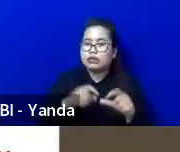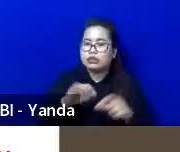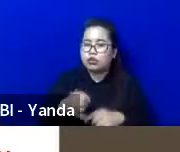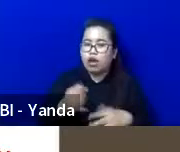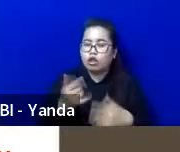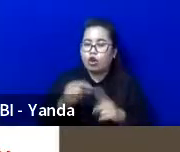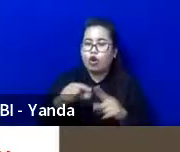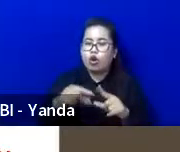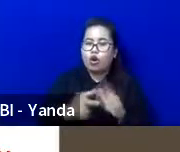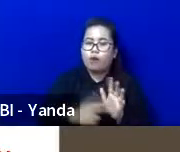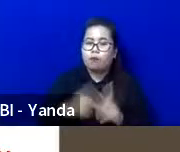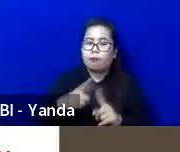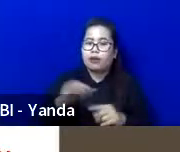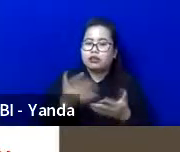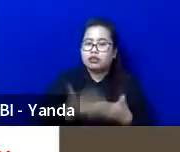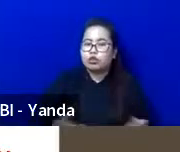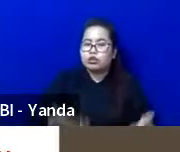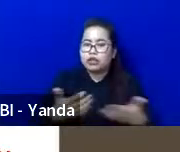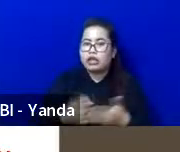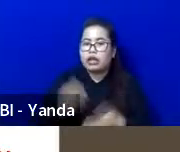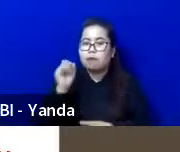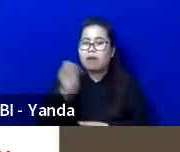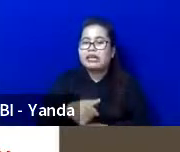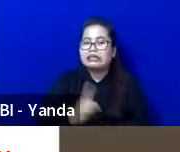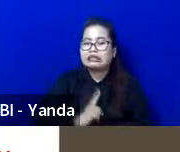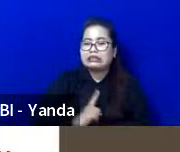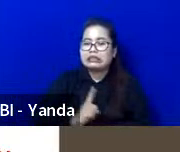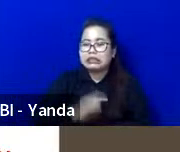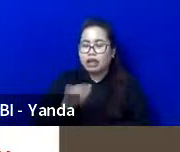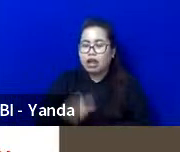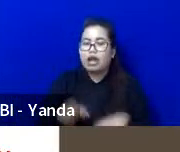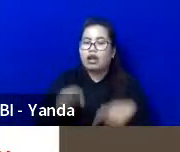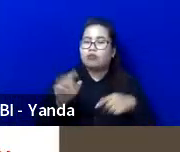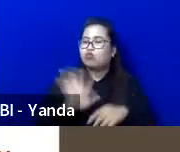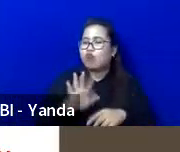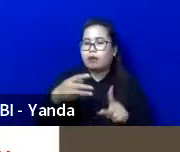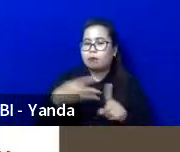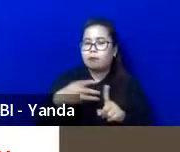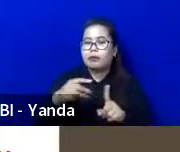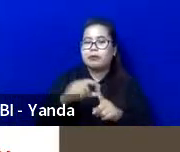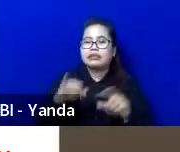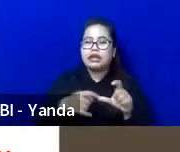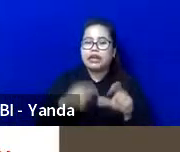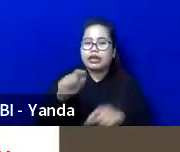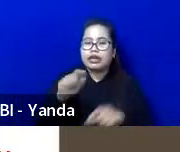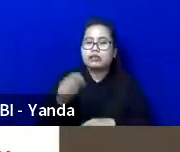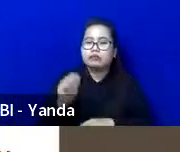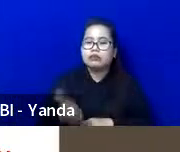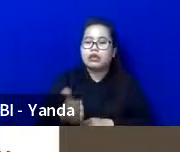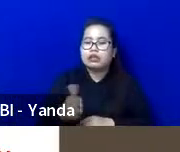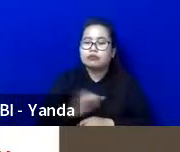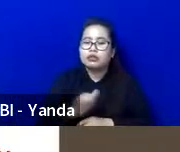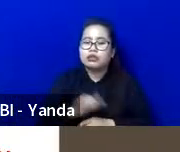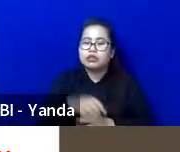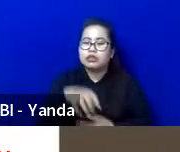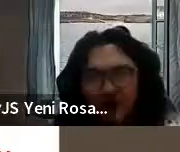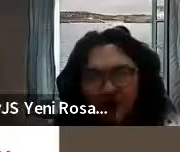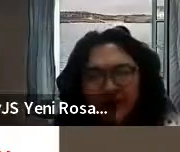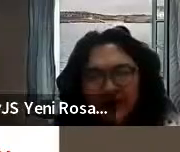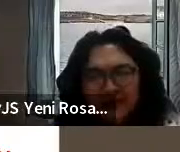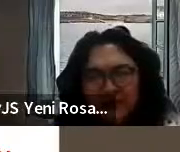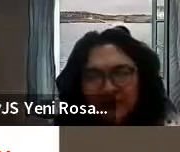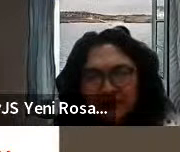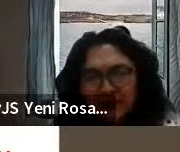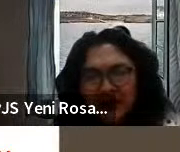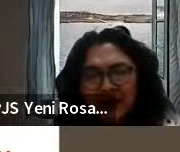terutama yang bayar sendiri ya, yang bukan bayar BPJS, ini bisa berfungsi sebagai tempat pengurungan atau pembuangan bagi